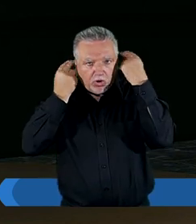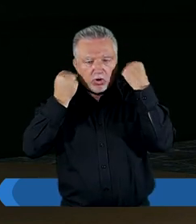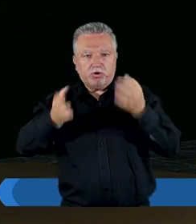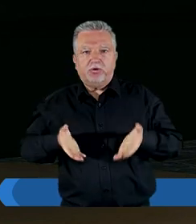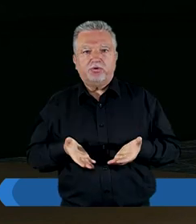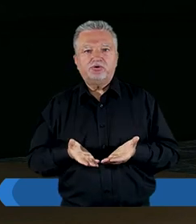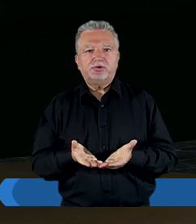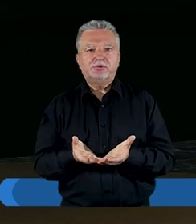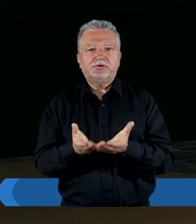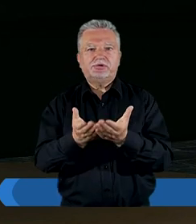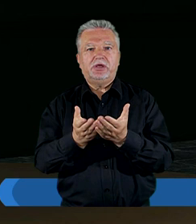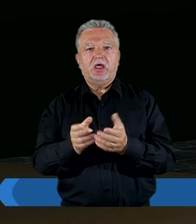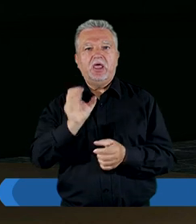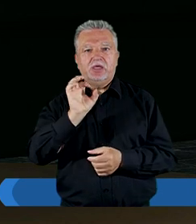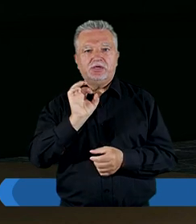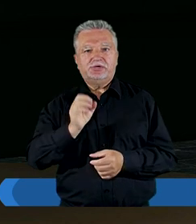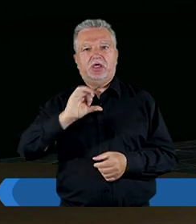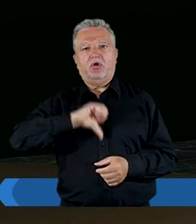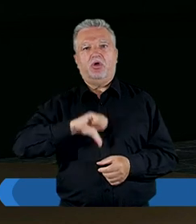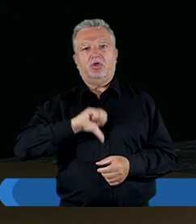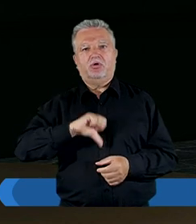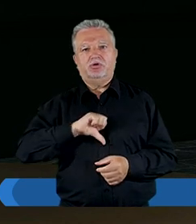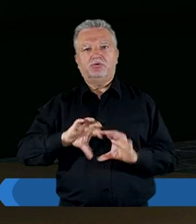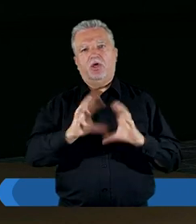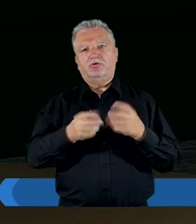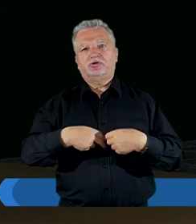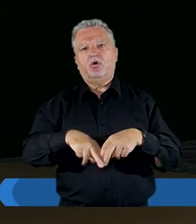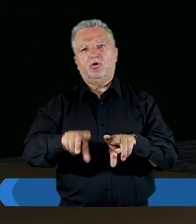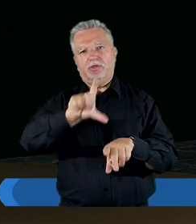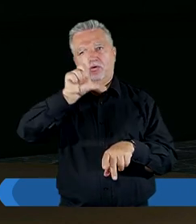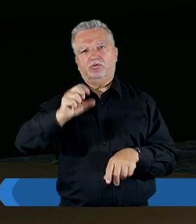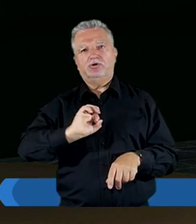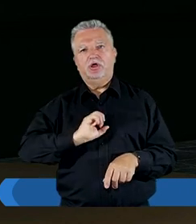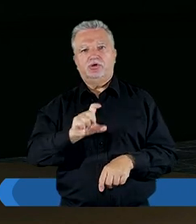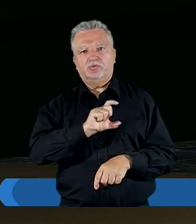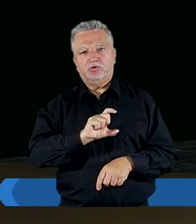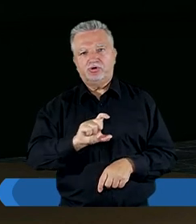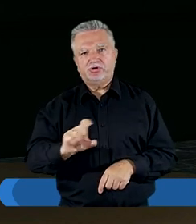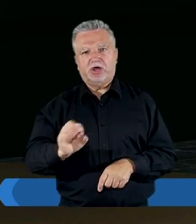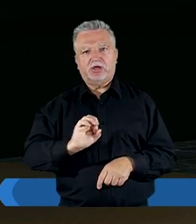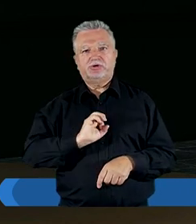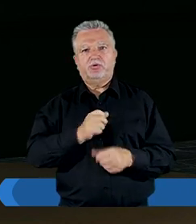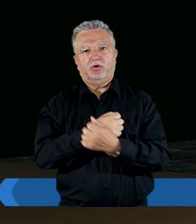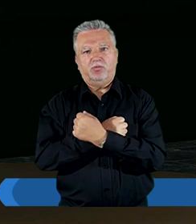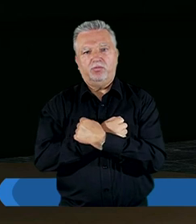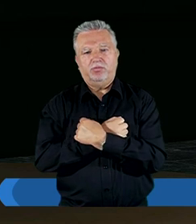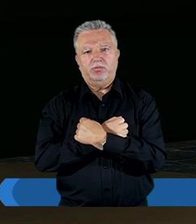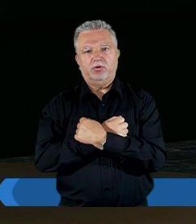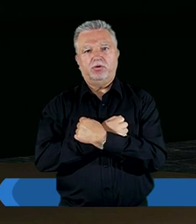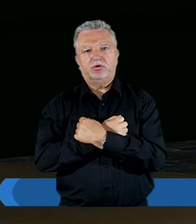poświęcenia, absolutnie zero egoizmu, wszystko oddawał ludziom, swój czas, swoją